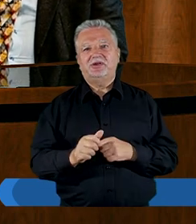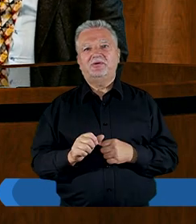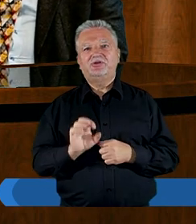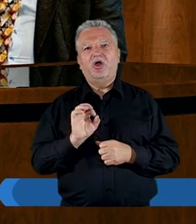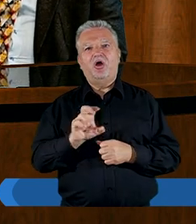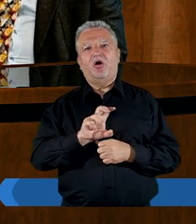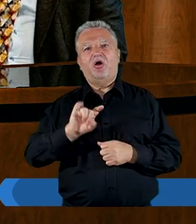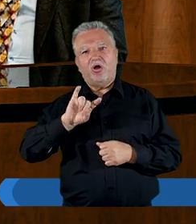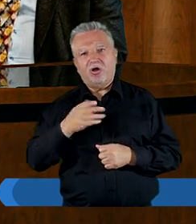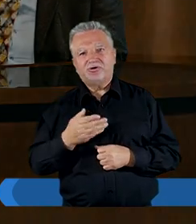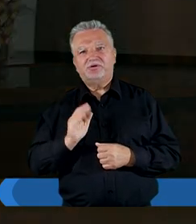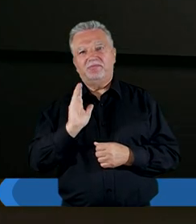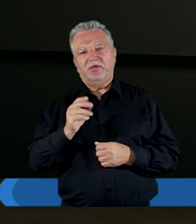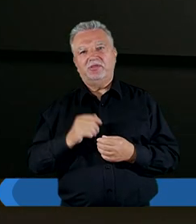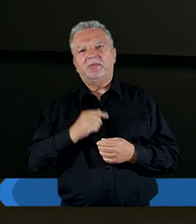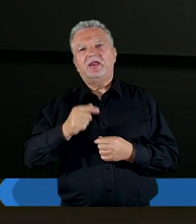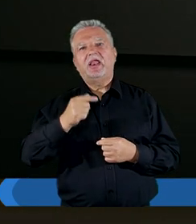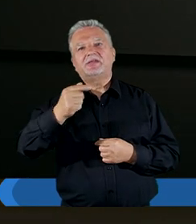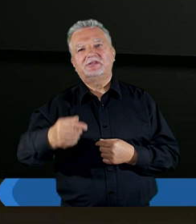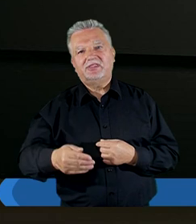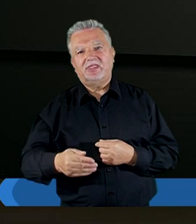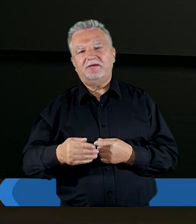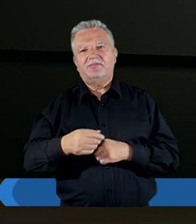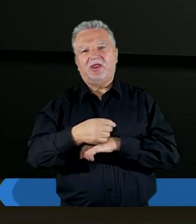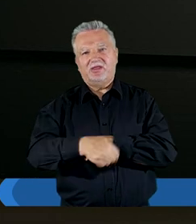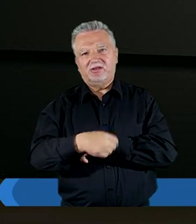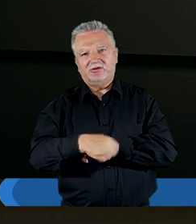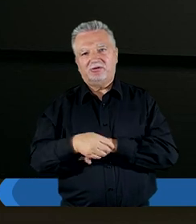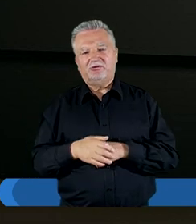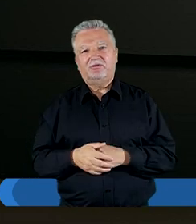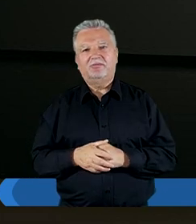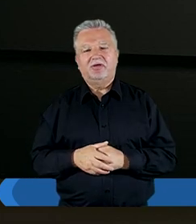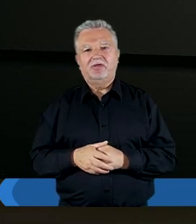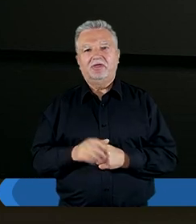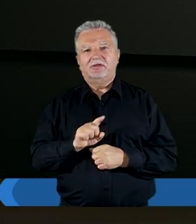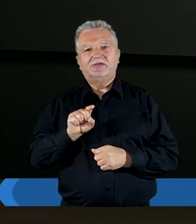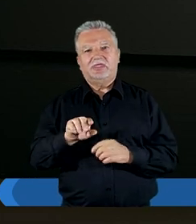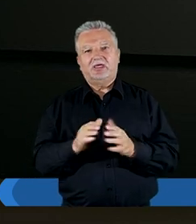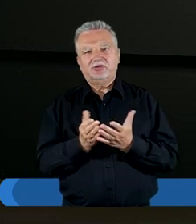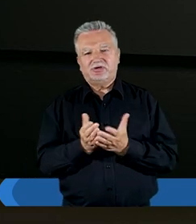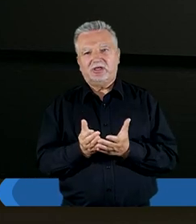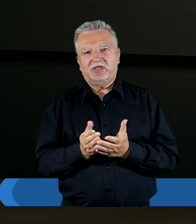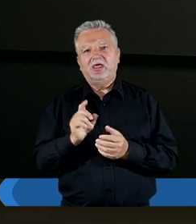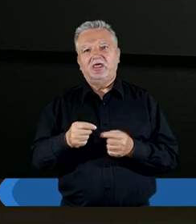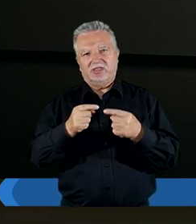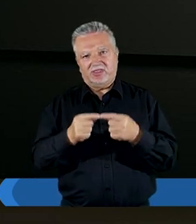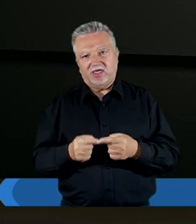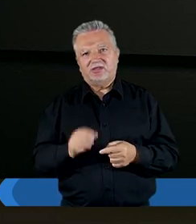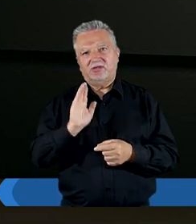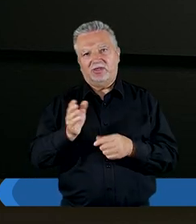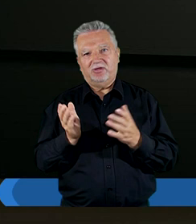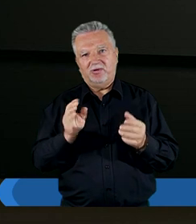będą kolejne zagadnienia z Księgi Joba mówiły, i na pewno te teksty też będą